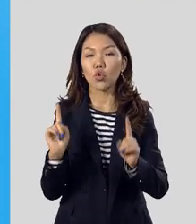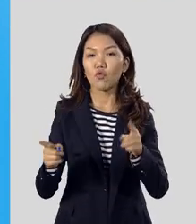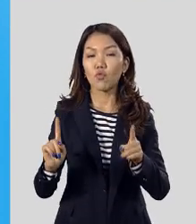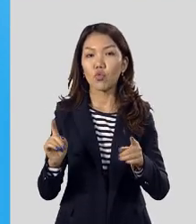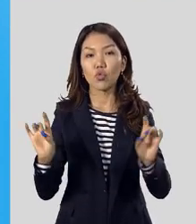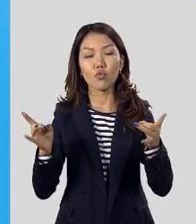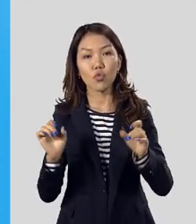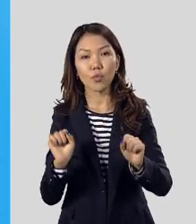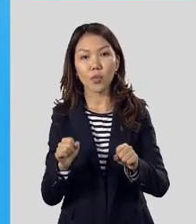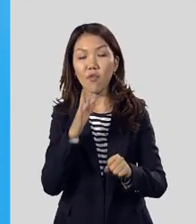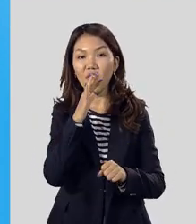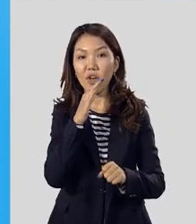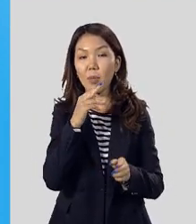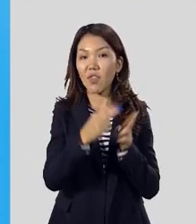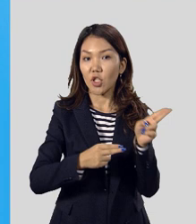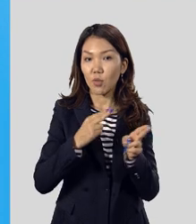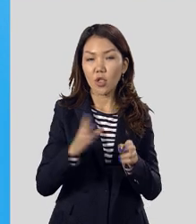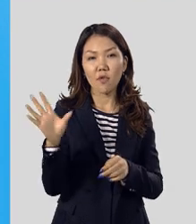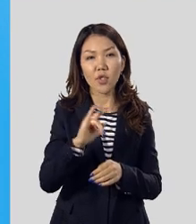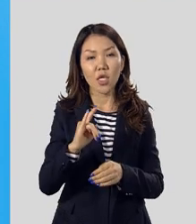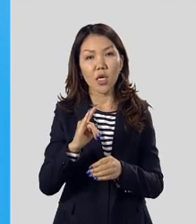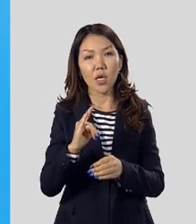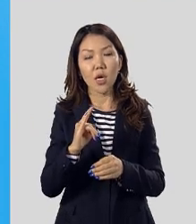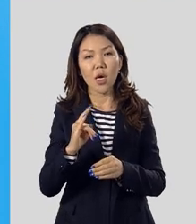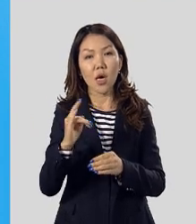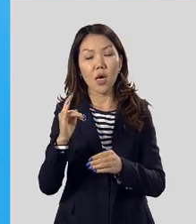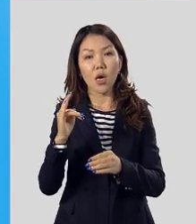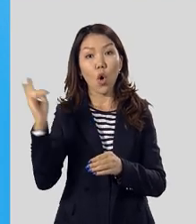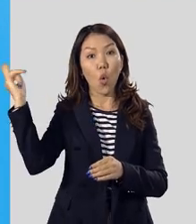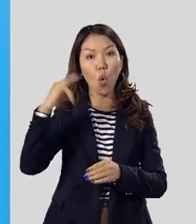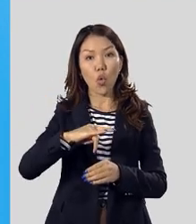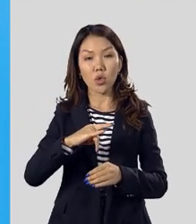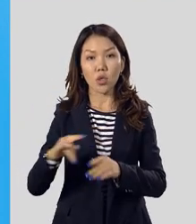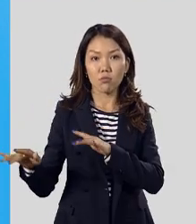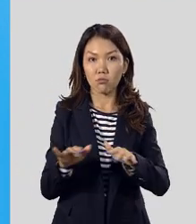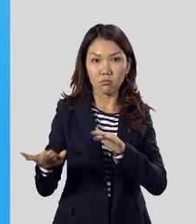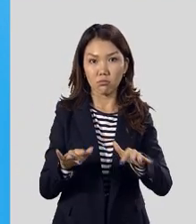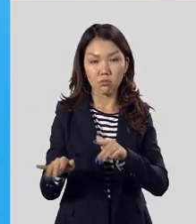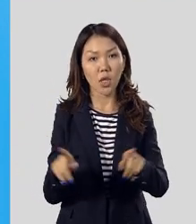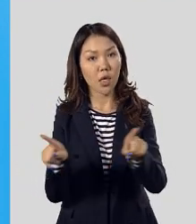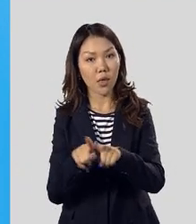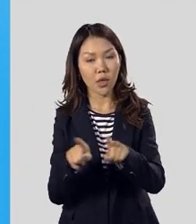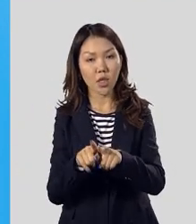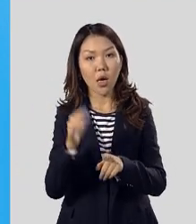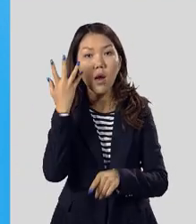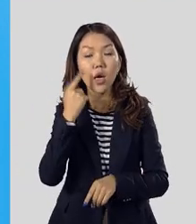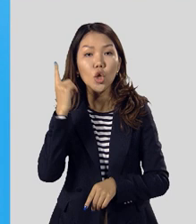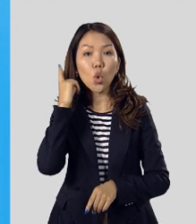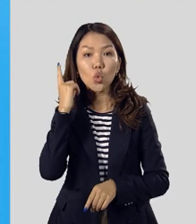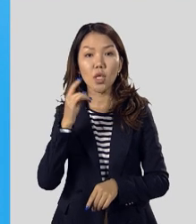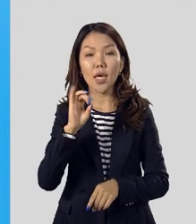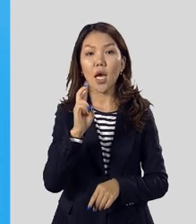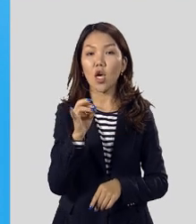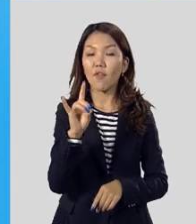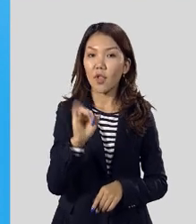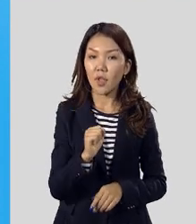во время движения поезда все оконные стекла дрожат, вибрируют. Когда ушная раковина